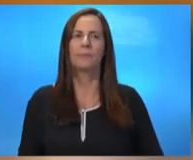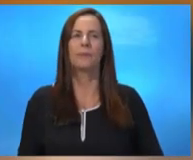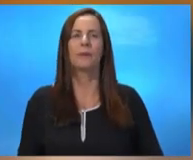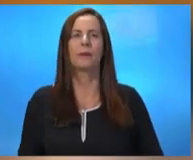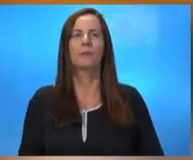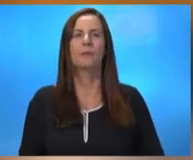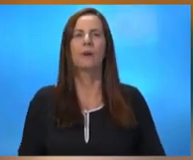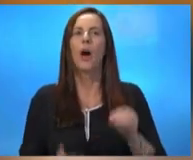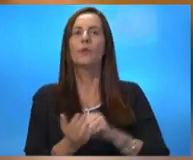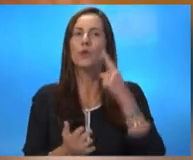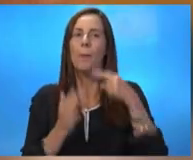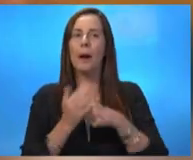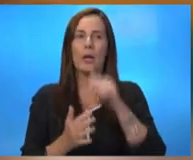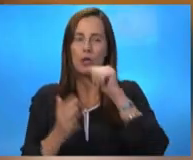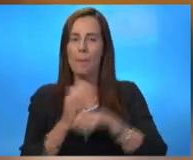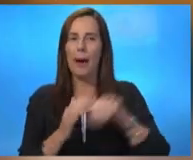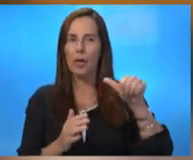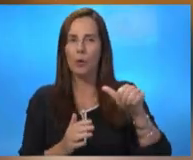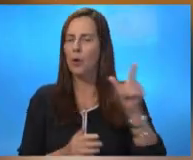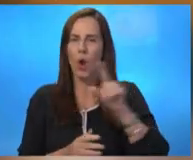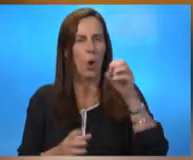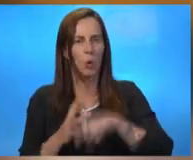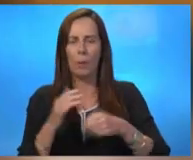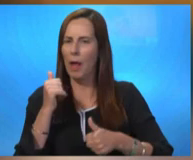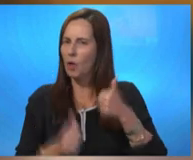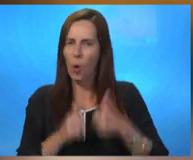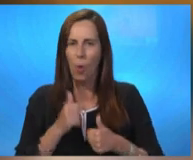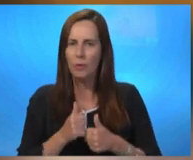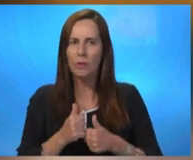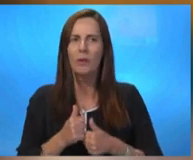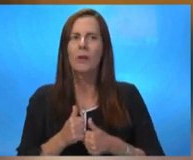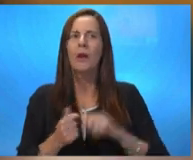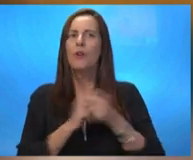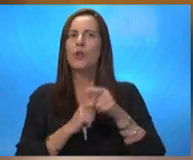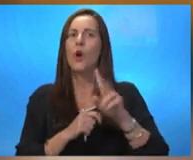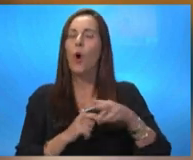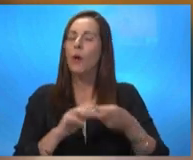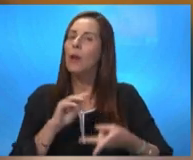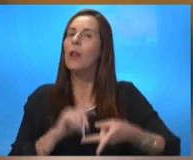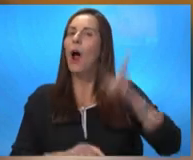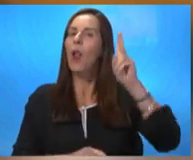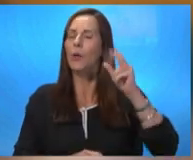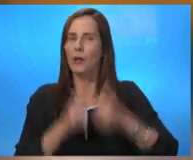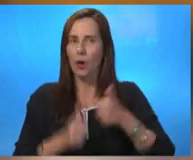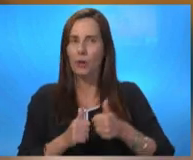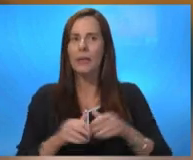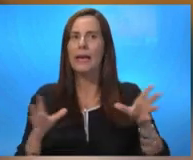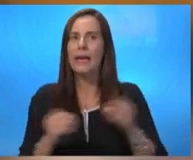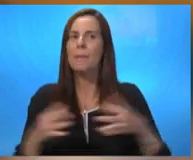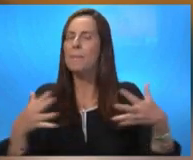הנתונים שלנו מראים שבנק איגוד לא תורם לתחרות, והשינוי הזה יכול להגביר את התחרות באמצעות מיזוג והפיכה